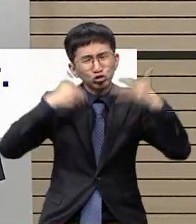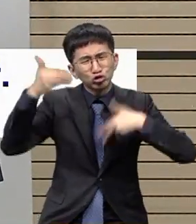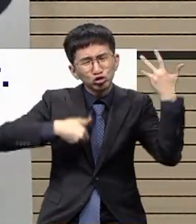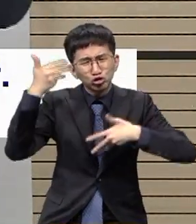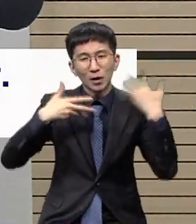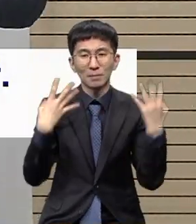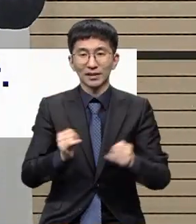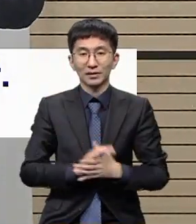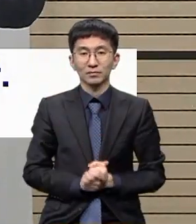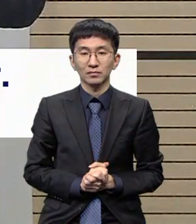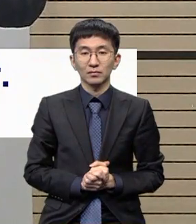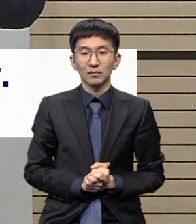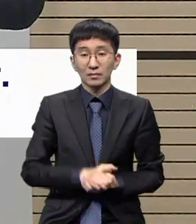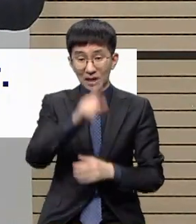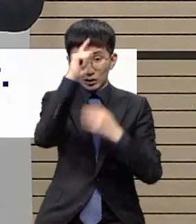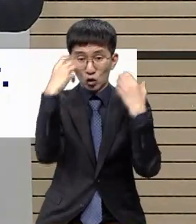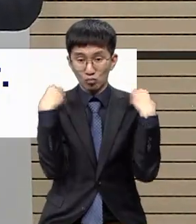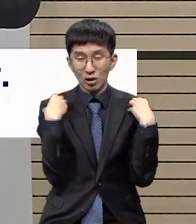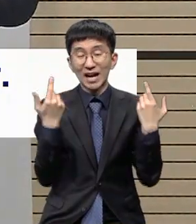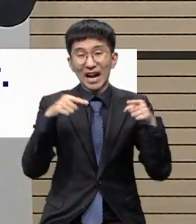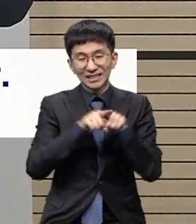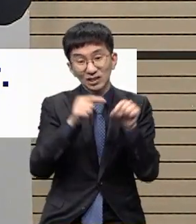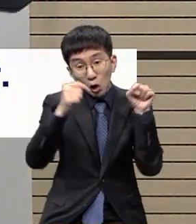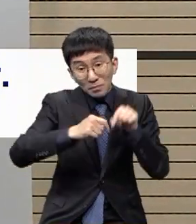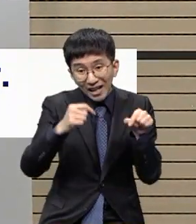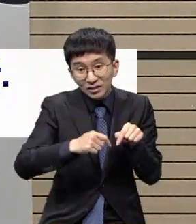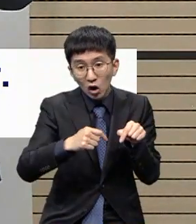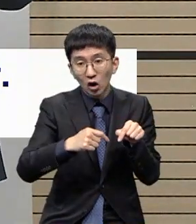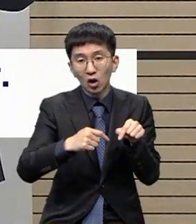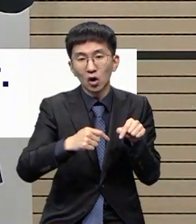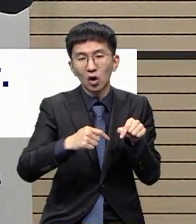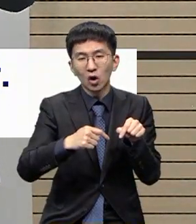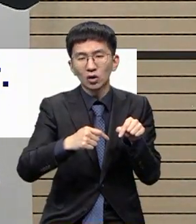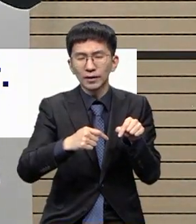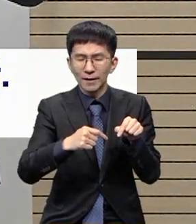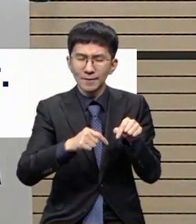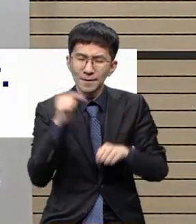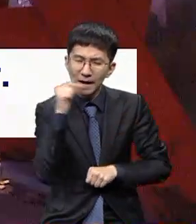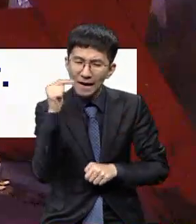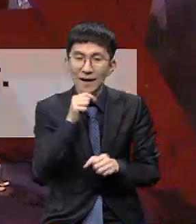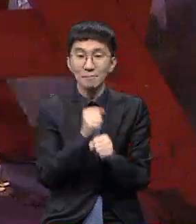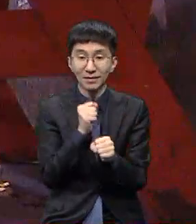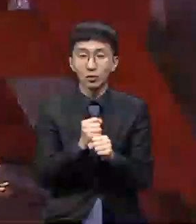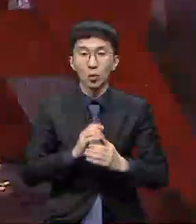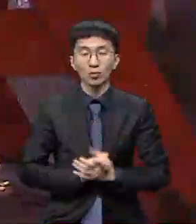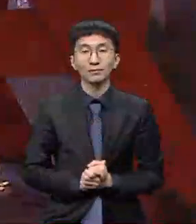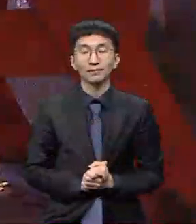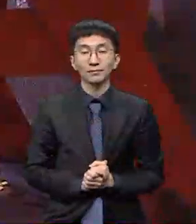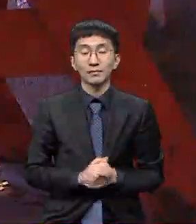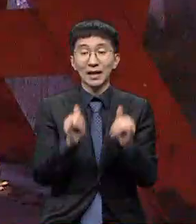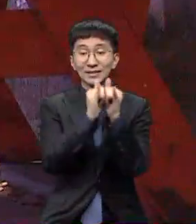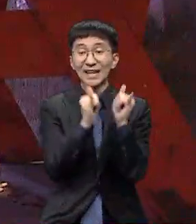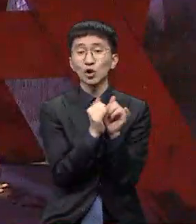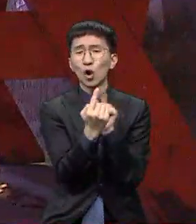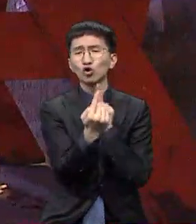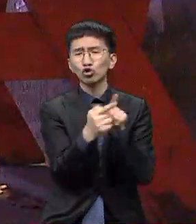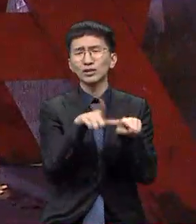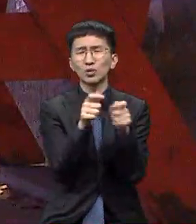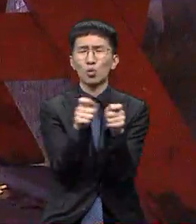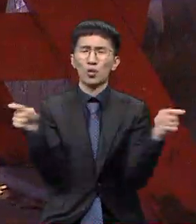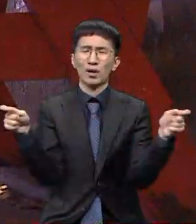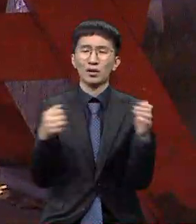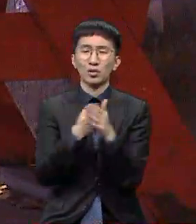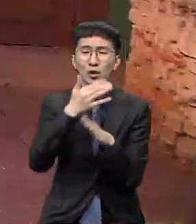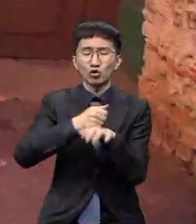있습니다. 중수본과 협의해서 좀 지침이 보완될 수 있는 방안을 찾고. 거리두기 장기화로 생계를